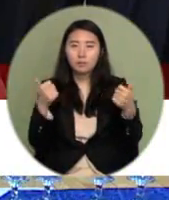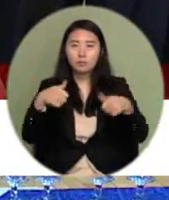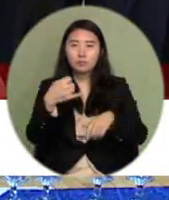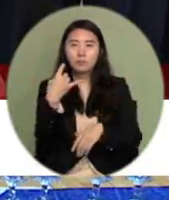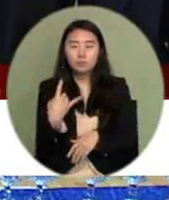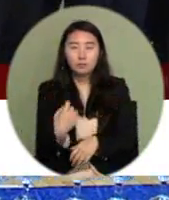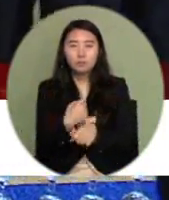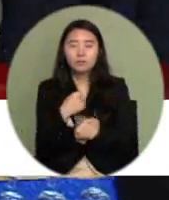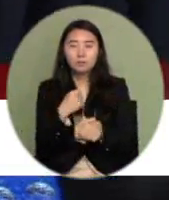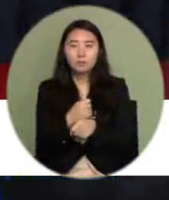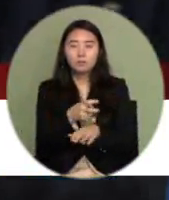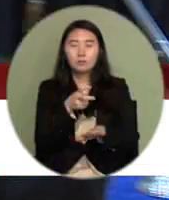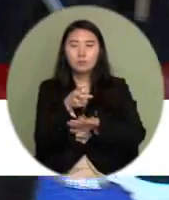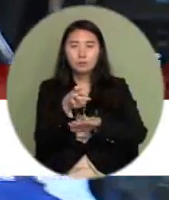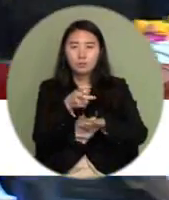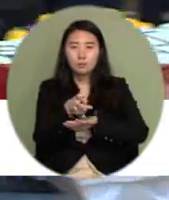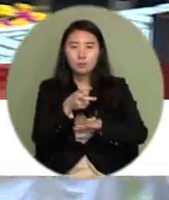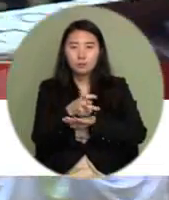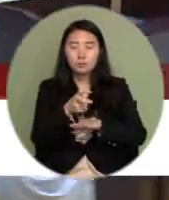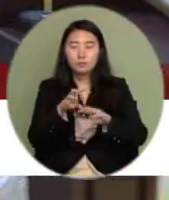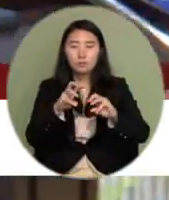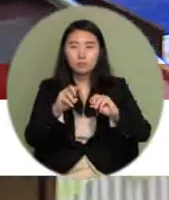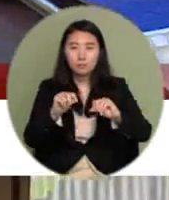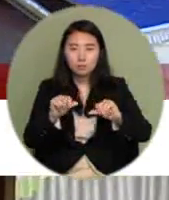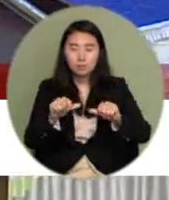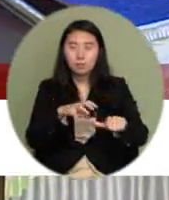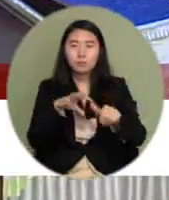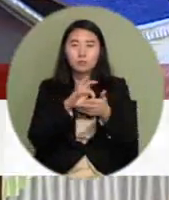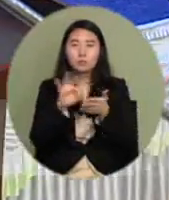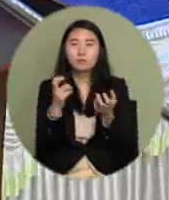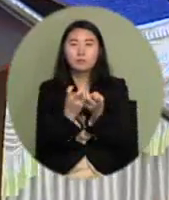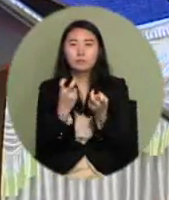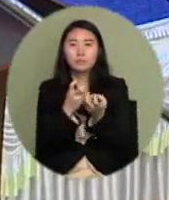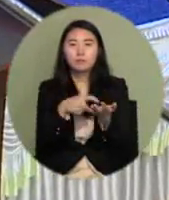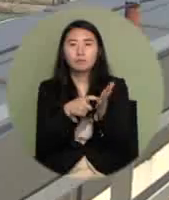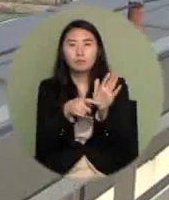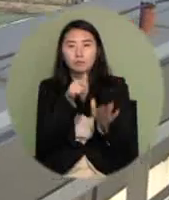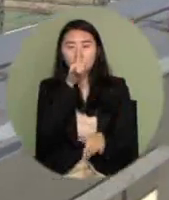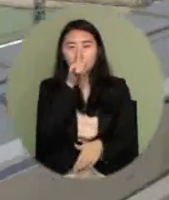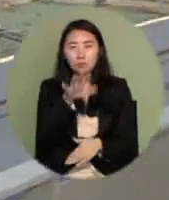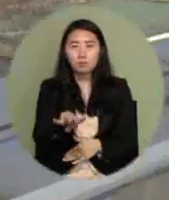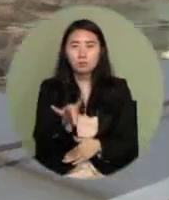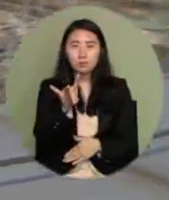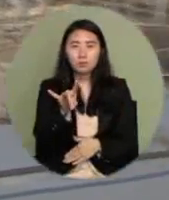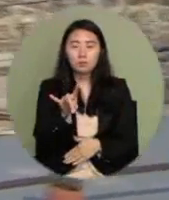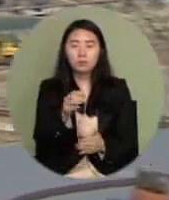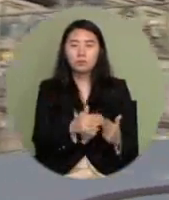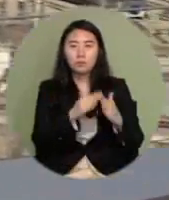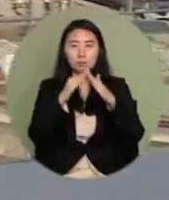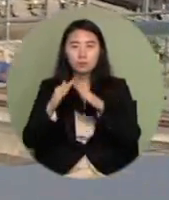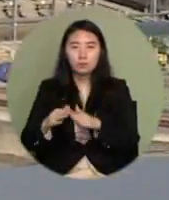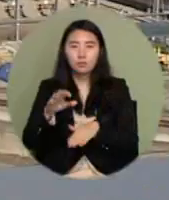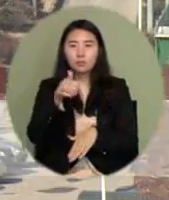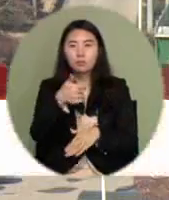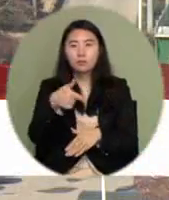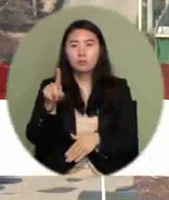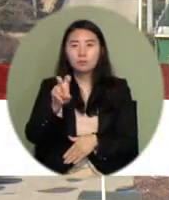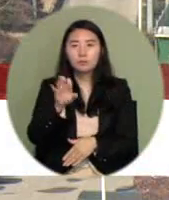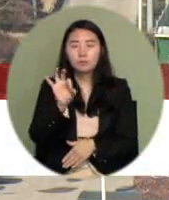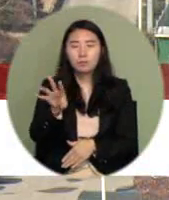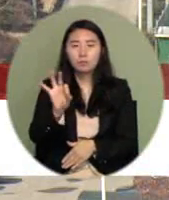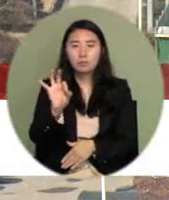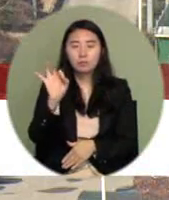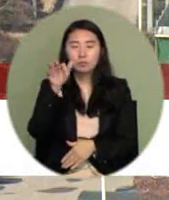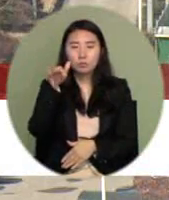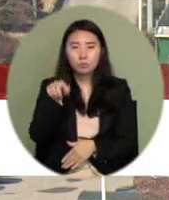인사회에서 차량기지 활용 방안에 대한 청사진을 제시했습니다. 먼저 차량기지 이전 부지인 남양주